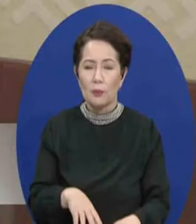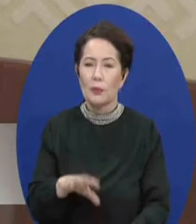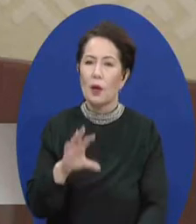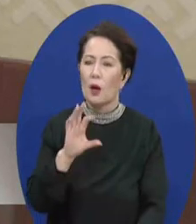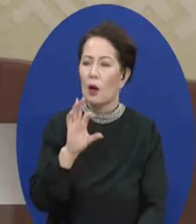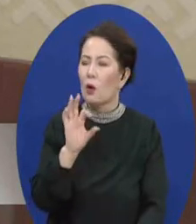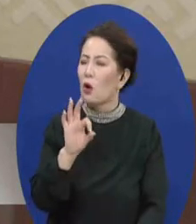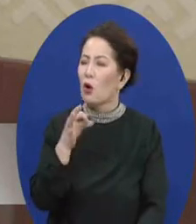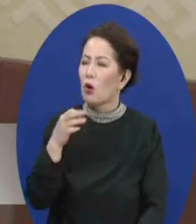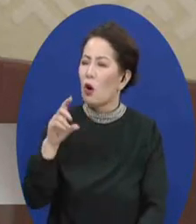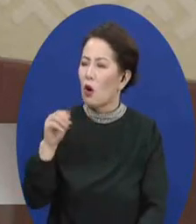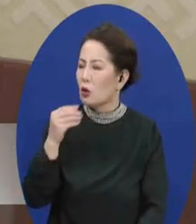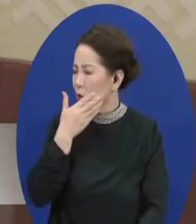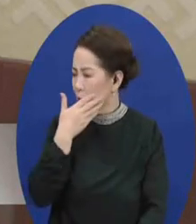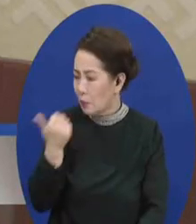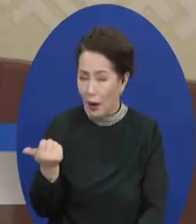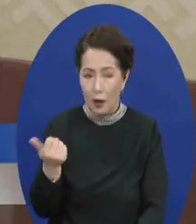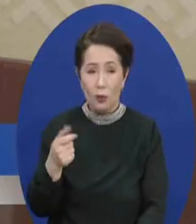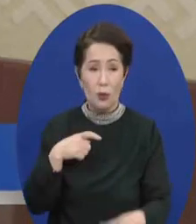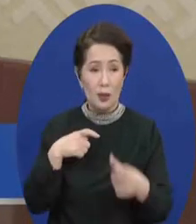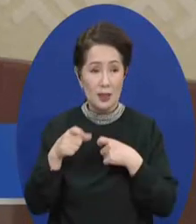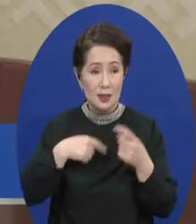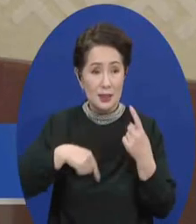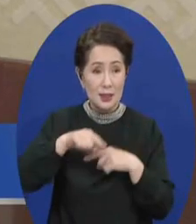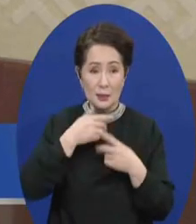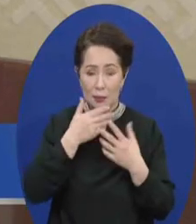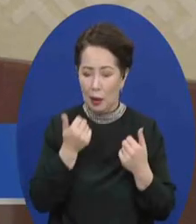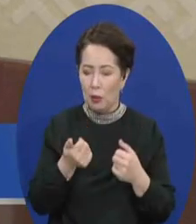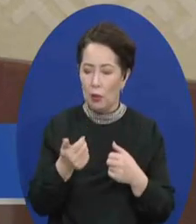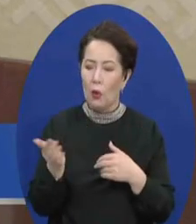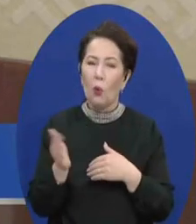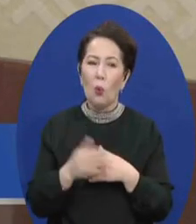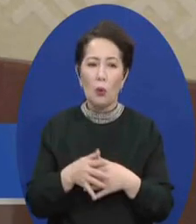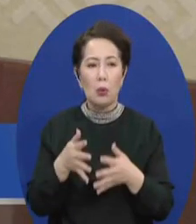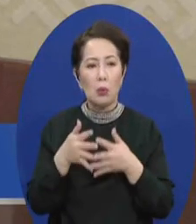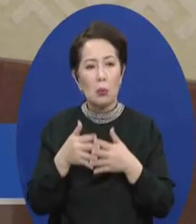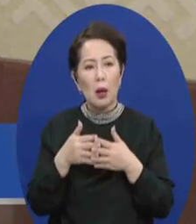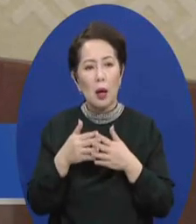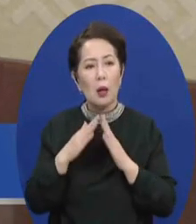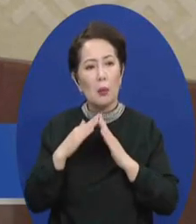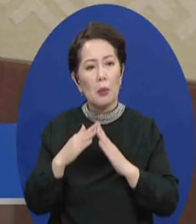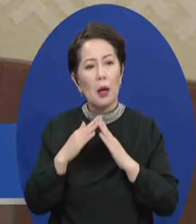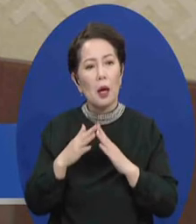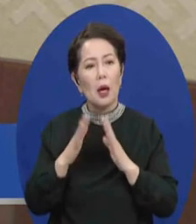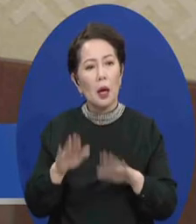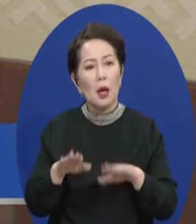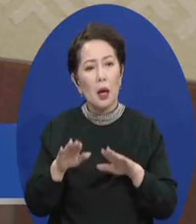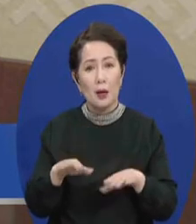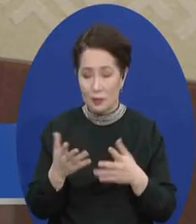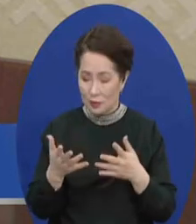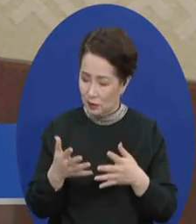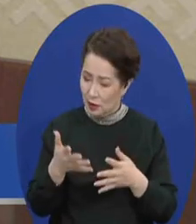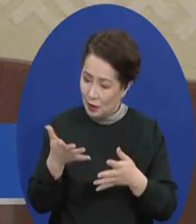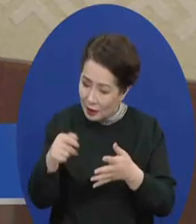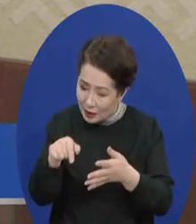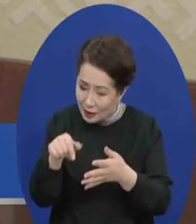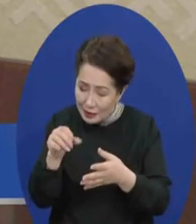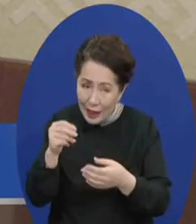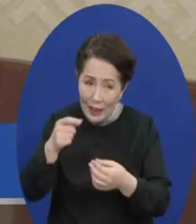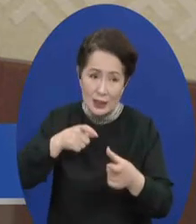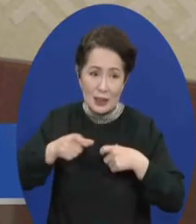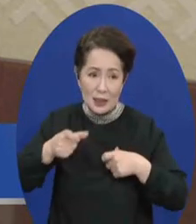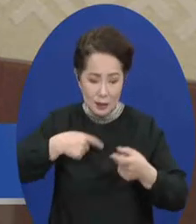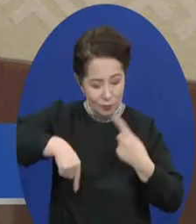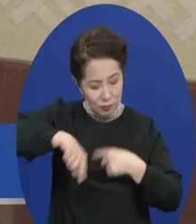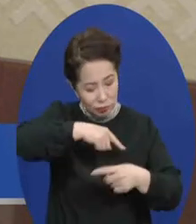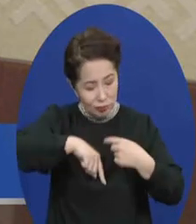өгөөжгүй. Өөрөвлөл ямар ч эдийн засгийн эргэлтэнд ордоггүй ийм үхмэл хөрөнгө байгаад байдаг. Тэгвэл яавал энийг эргүүлээд эдийн засгийн эргэлтэнд